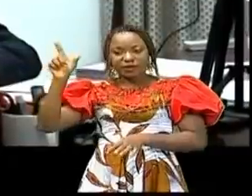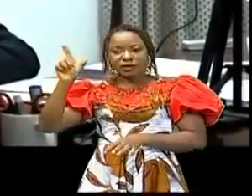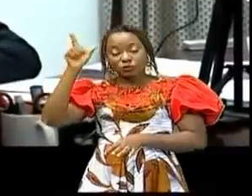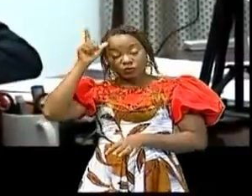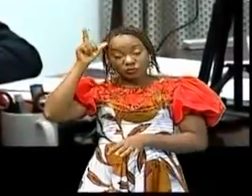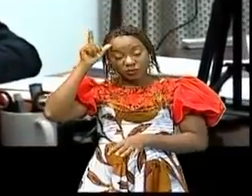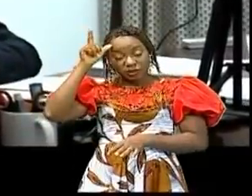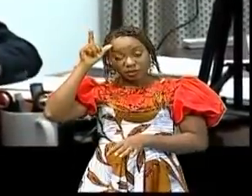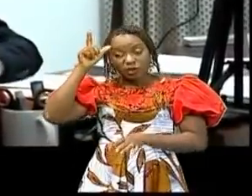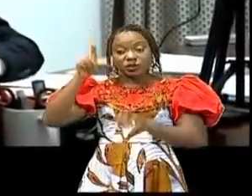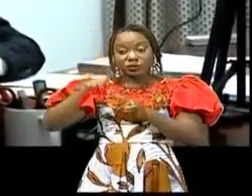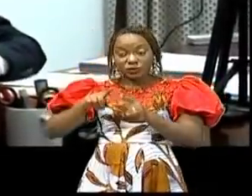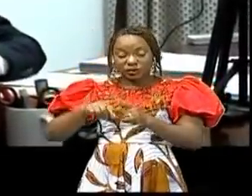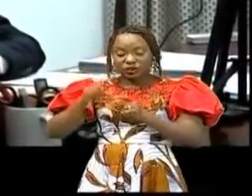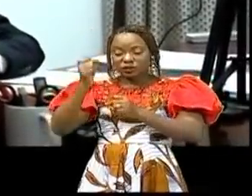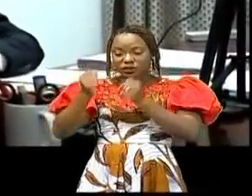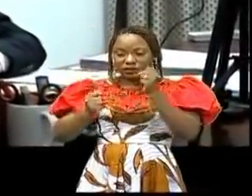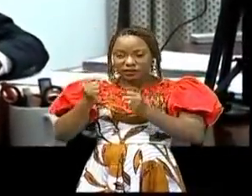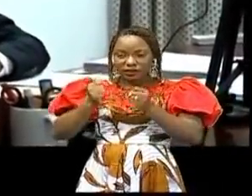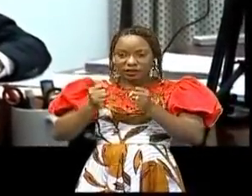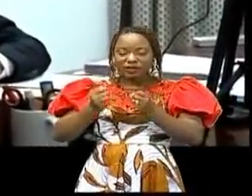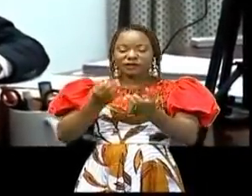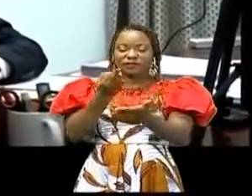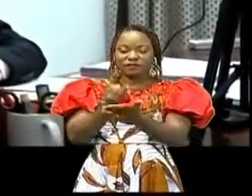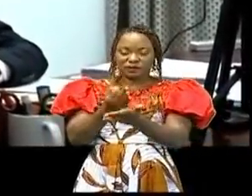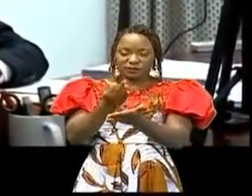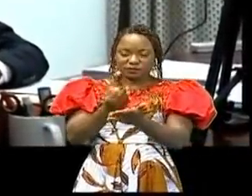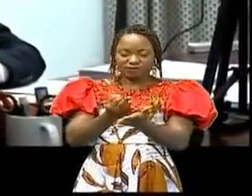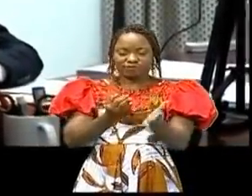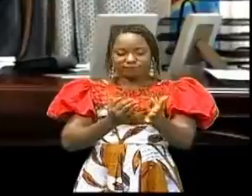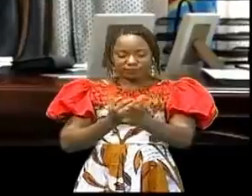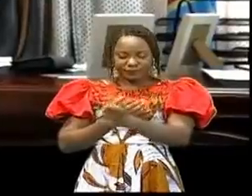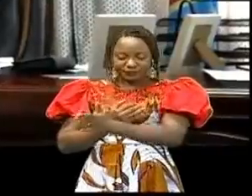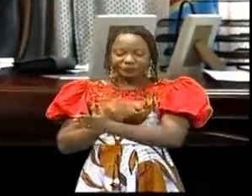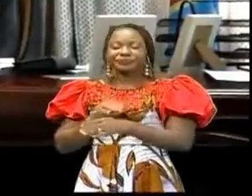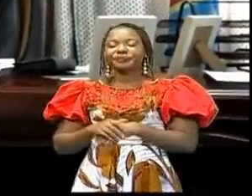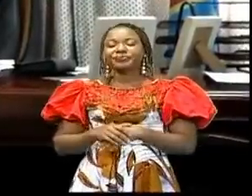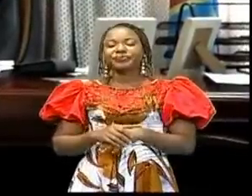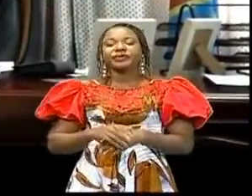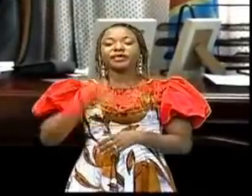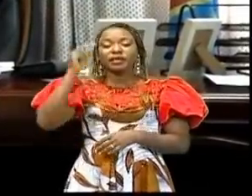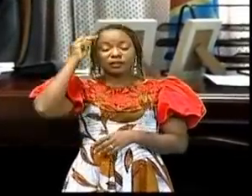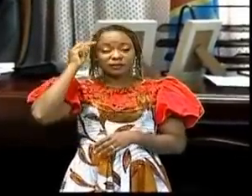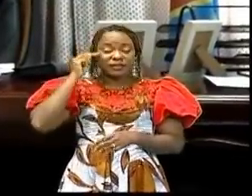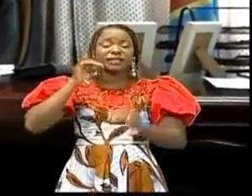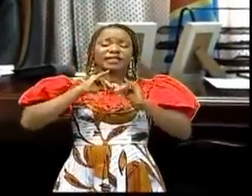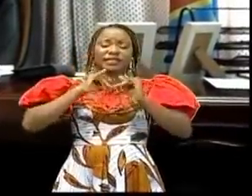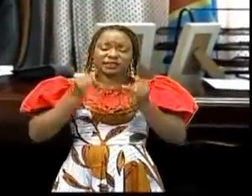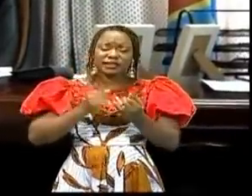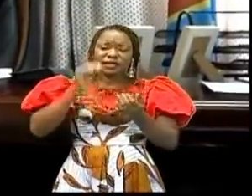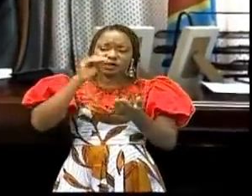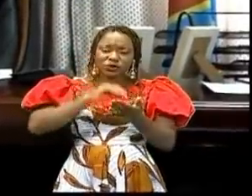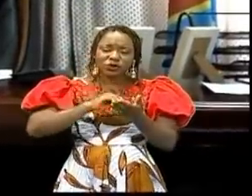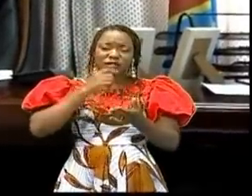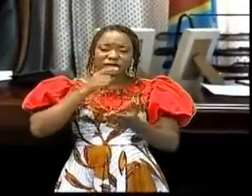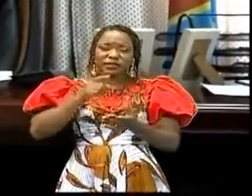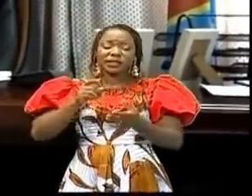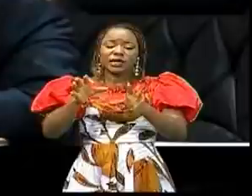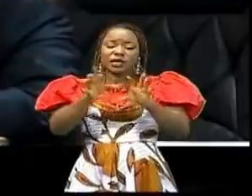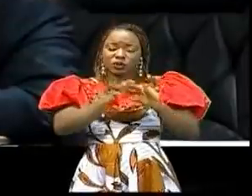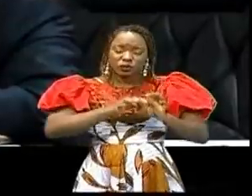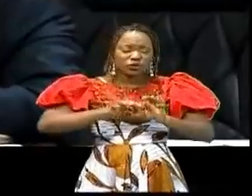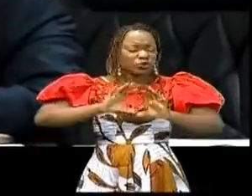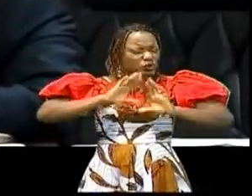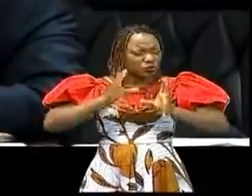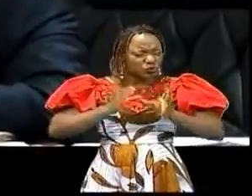spécialisé véhicules financiers. Le ministre de l'Industrie a sollicité une cohésion de l'ensemble du